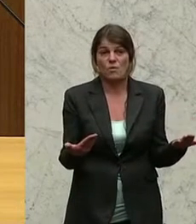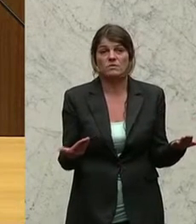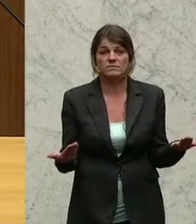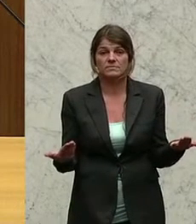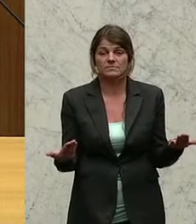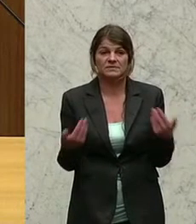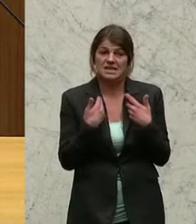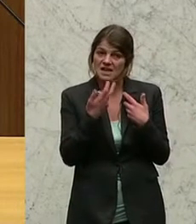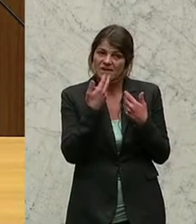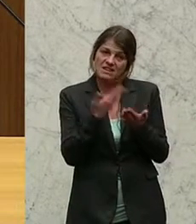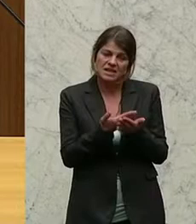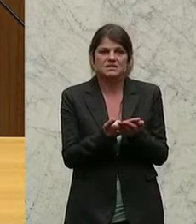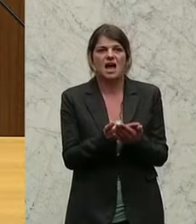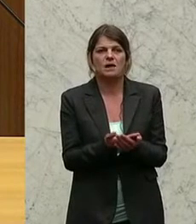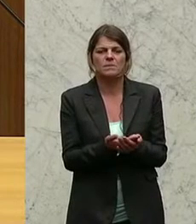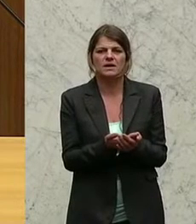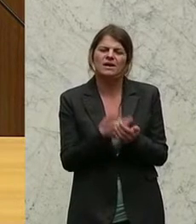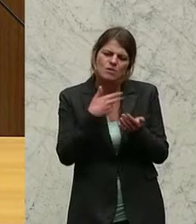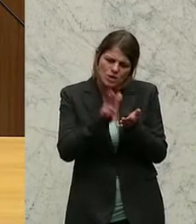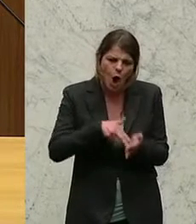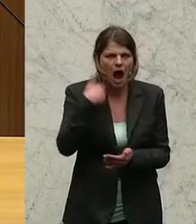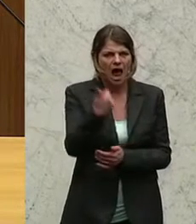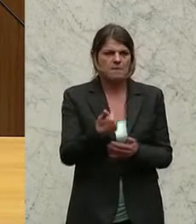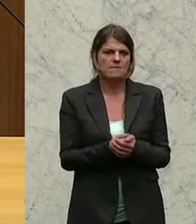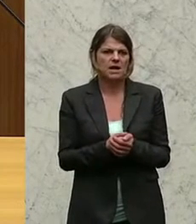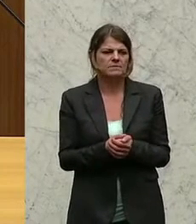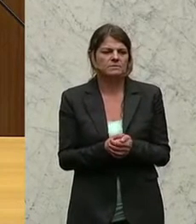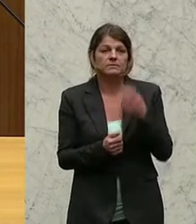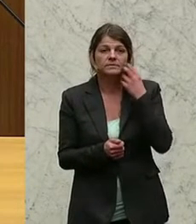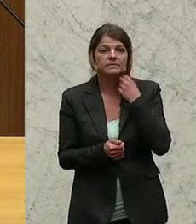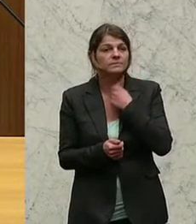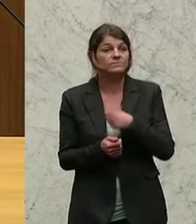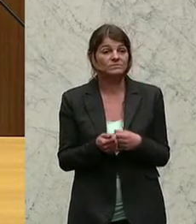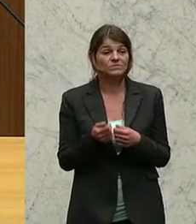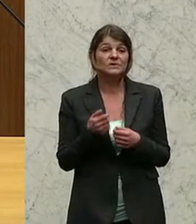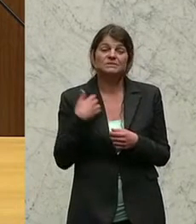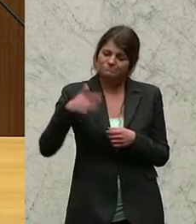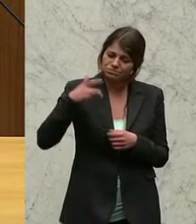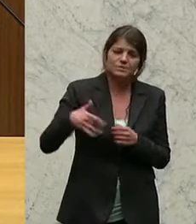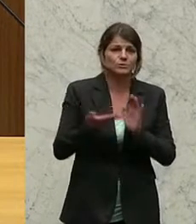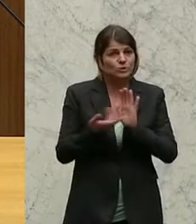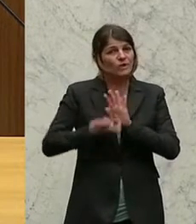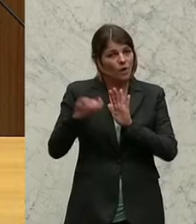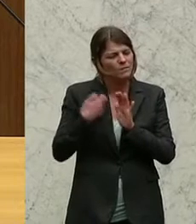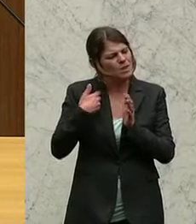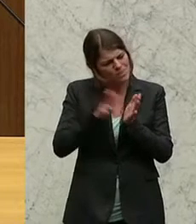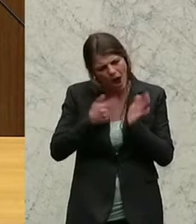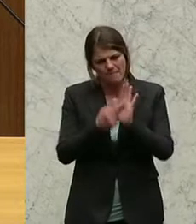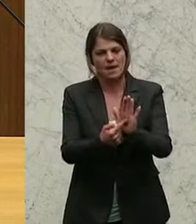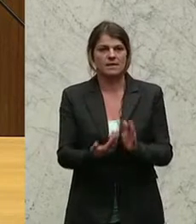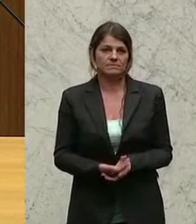Stelle möchte ich deshalb noch einmal meine mehrfach gestellte Forderung